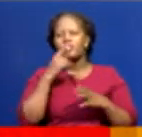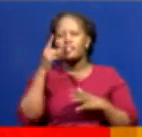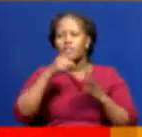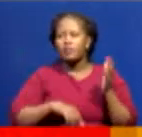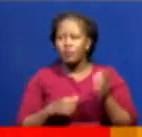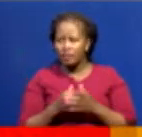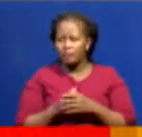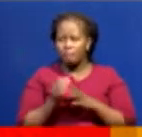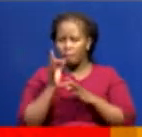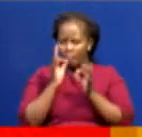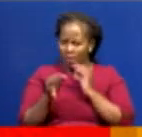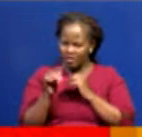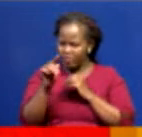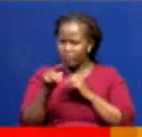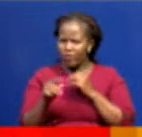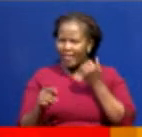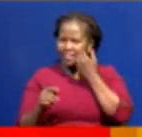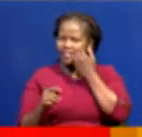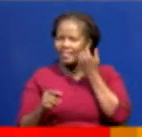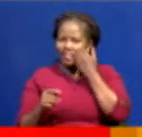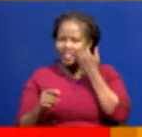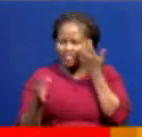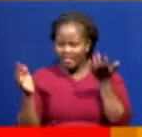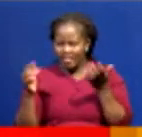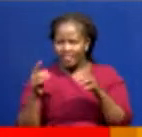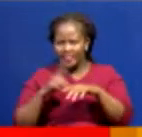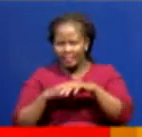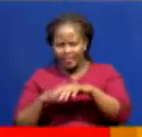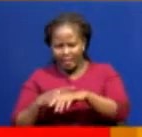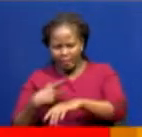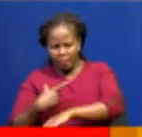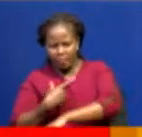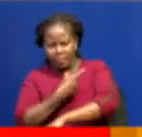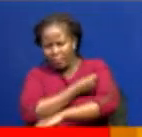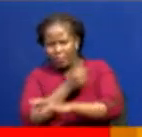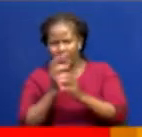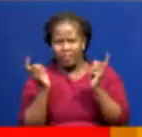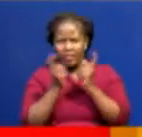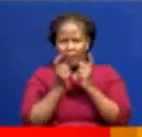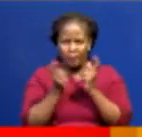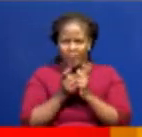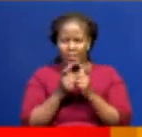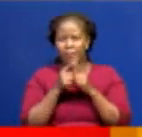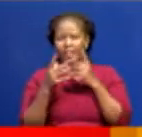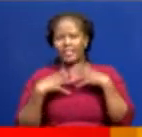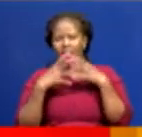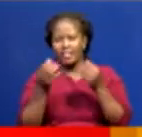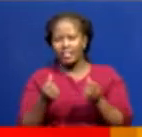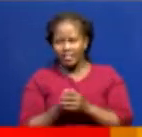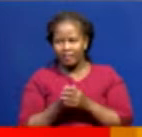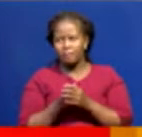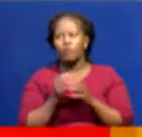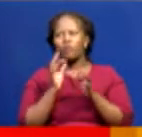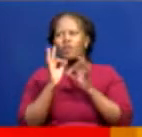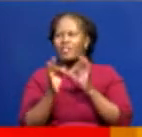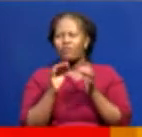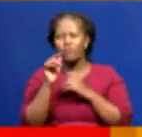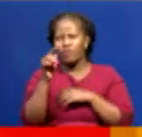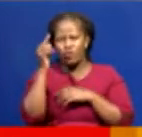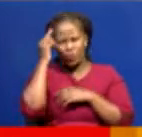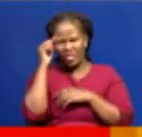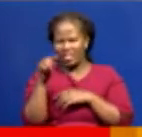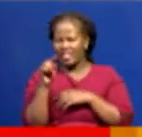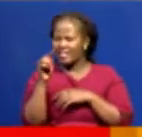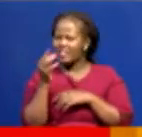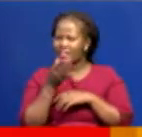kwamba unapokuwa mgonjwa pale, unaenda unadungwa sindano, inakuwa ni uchungu lakini unapona. Unahisi ya kwamba huu ndio mkondo